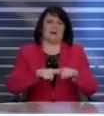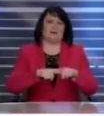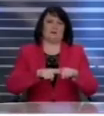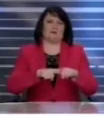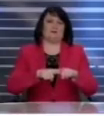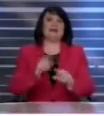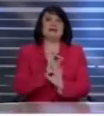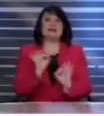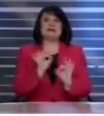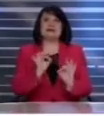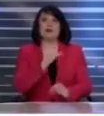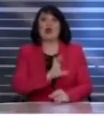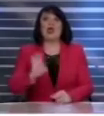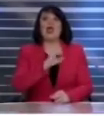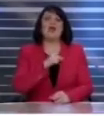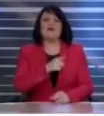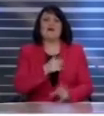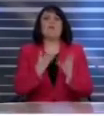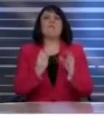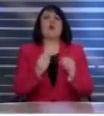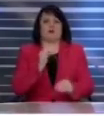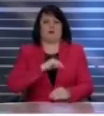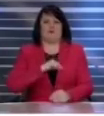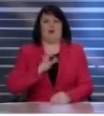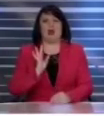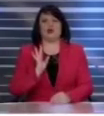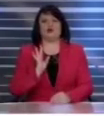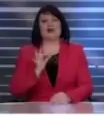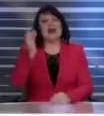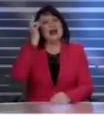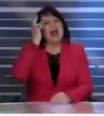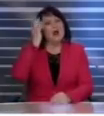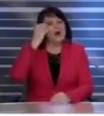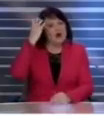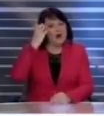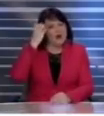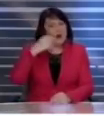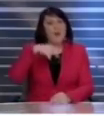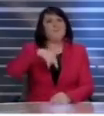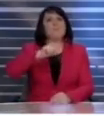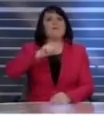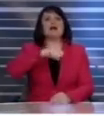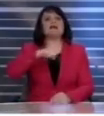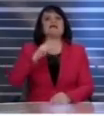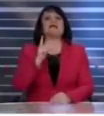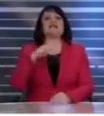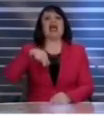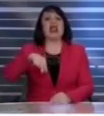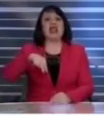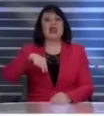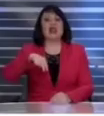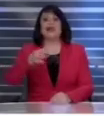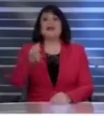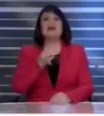Γιατί σίγουρα η Ευρώπη έχει πολλά να αποκομίσει και όπως έλεγε και ο Γάλλος φιλόσοφος Μπλέζ Πασκάλ, αγαπώ τα